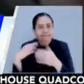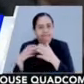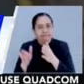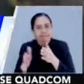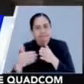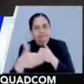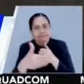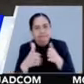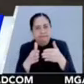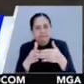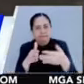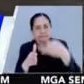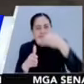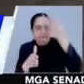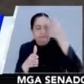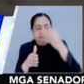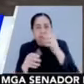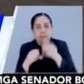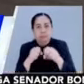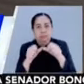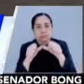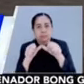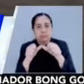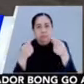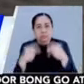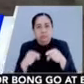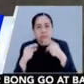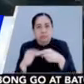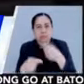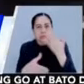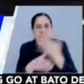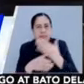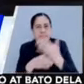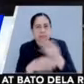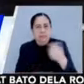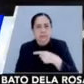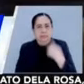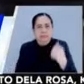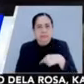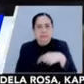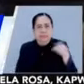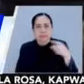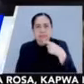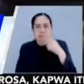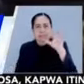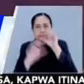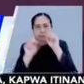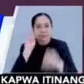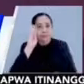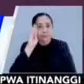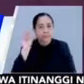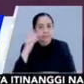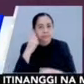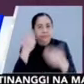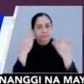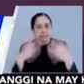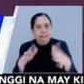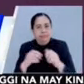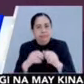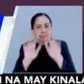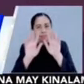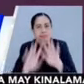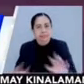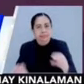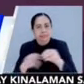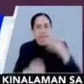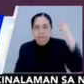barko. Ang mga patuloy na insidente ng pangaharas ng China ang ipinunto ni Pangulong Marcos sa katatapos na ASEAN Summit sa Laos.